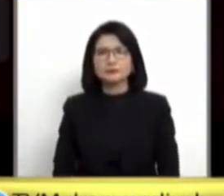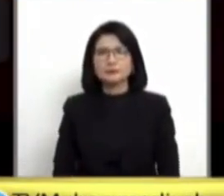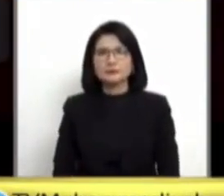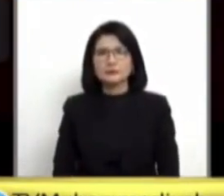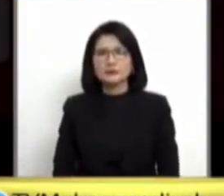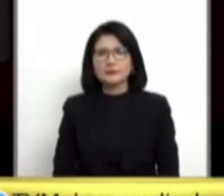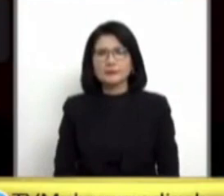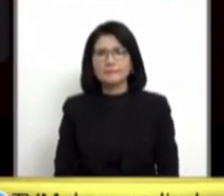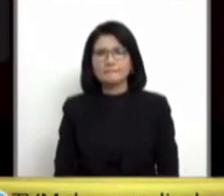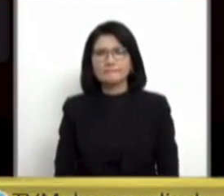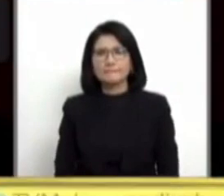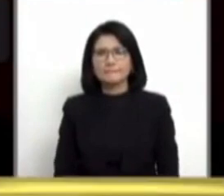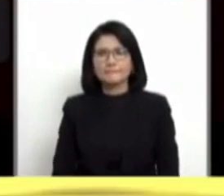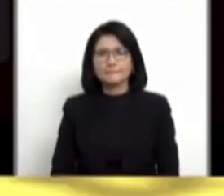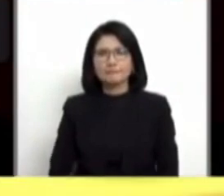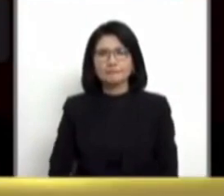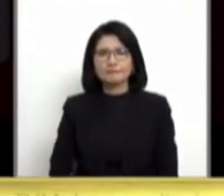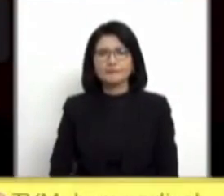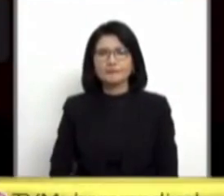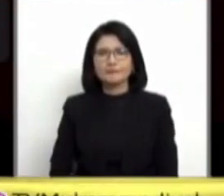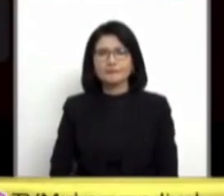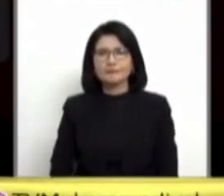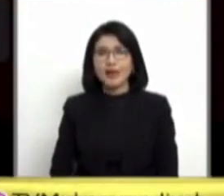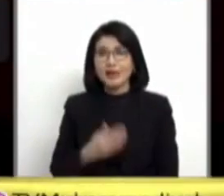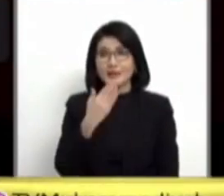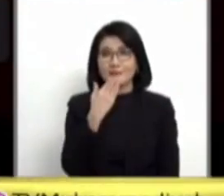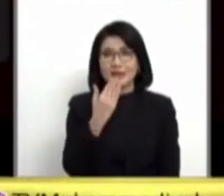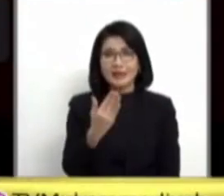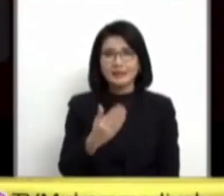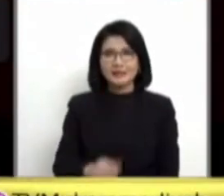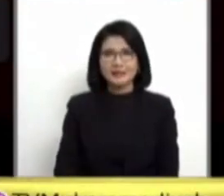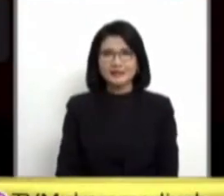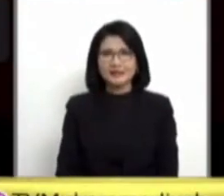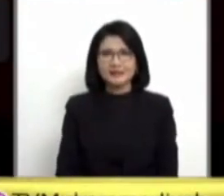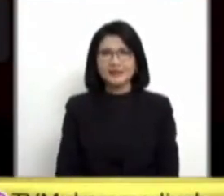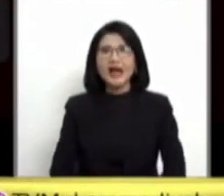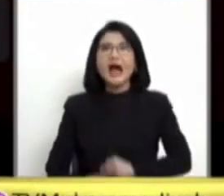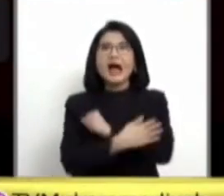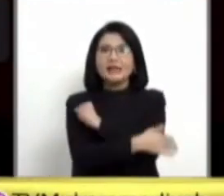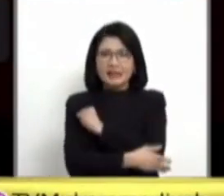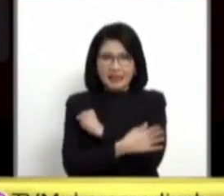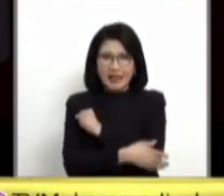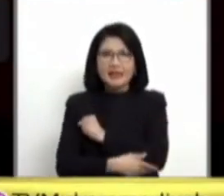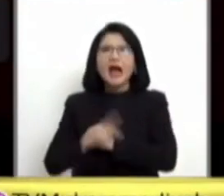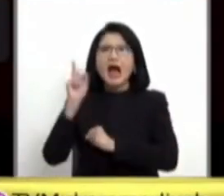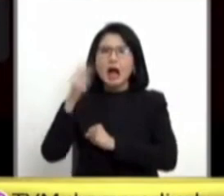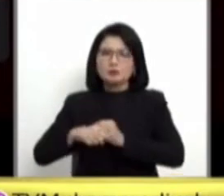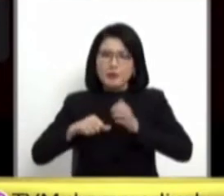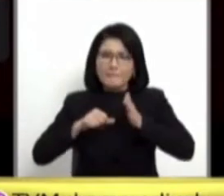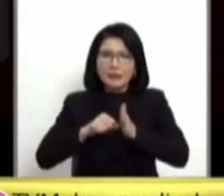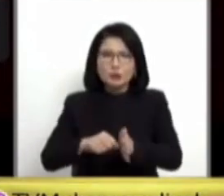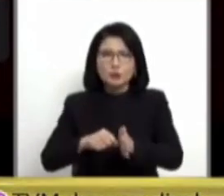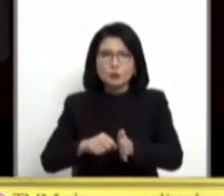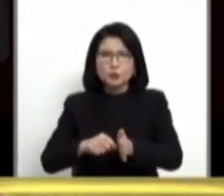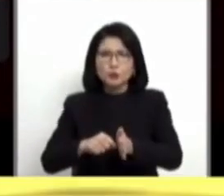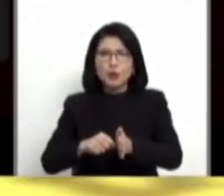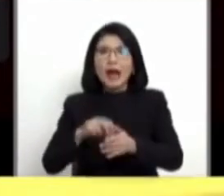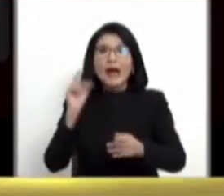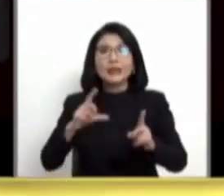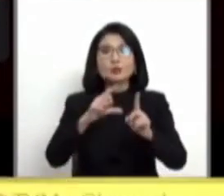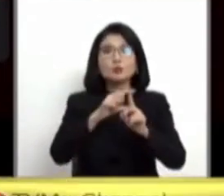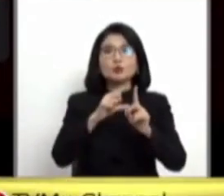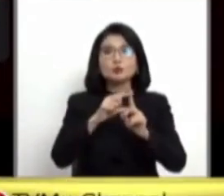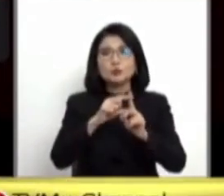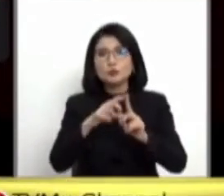dimulai saat Bapak berbicara silakan terima kasih kembali negara hadir dengan segala perangkatnya ada duta besar di